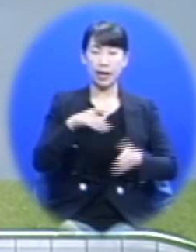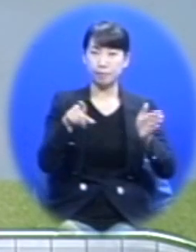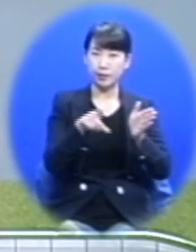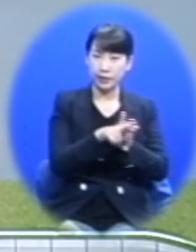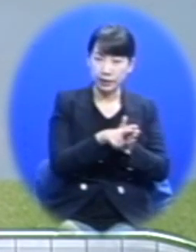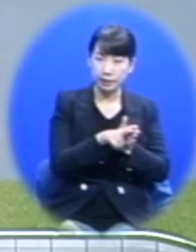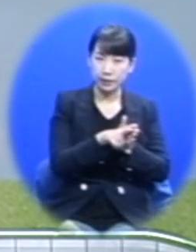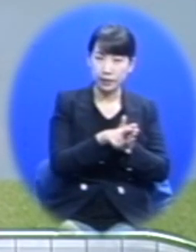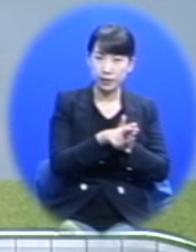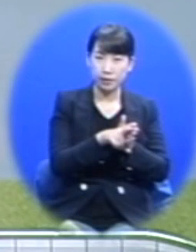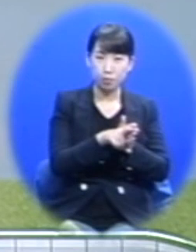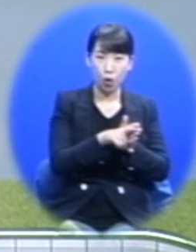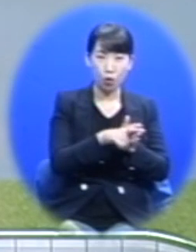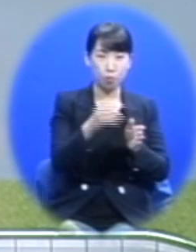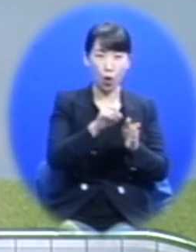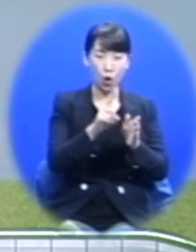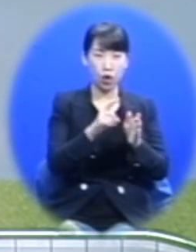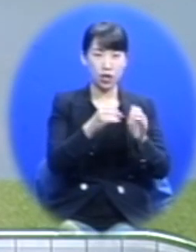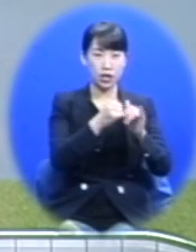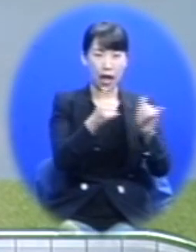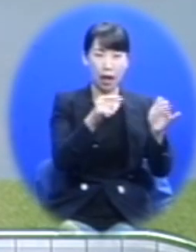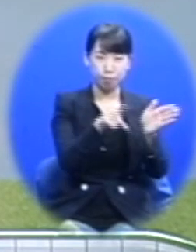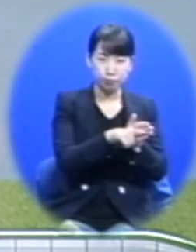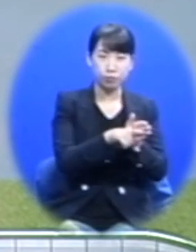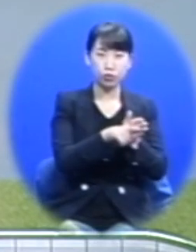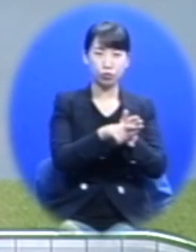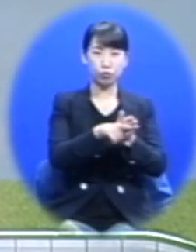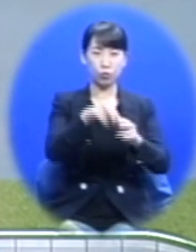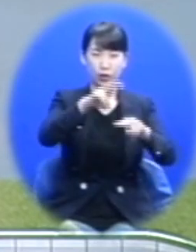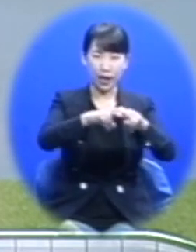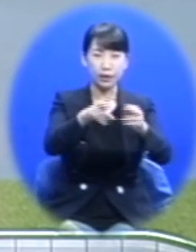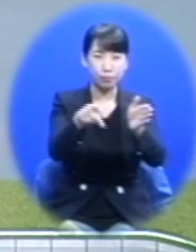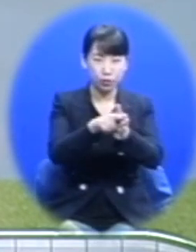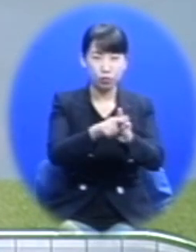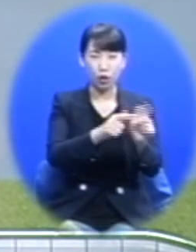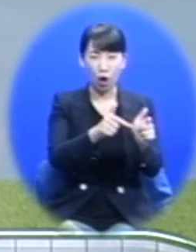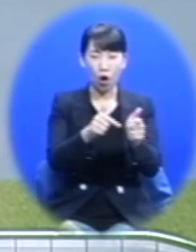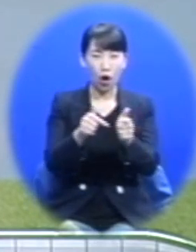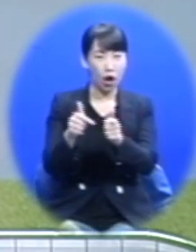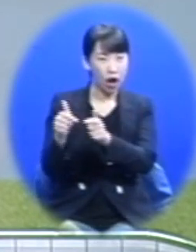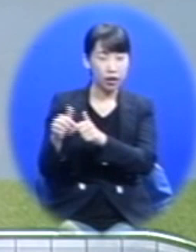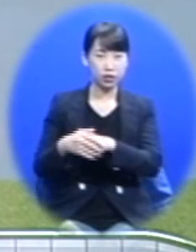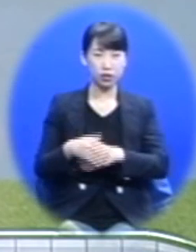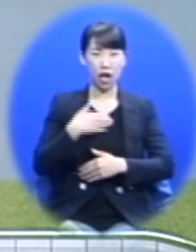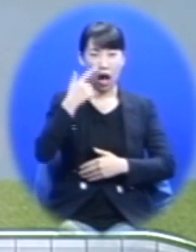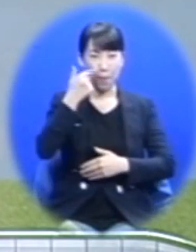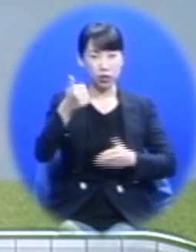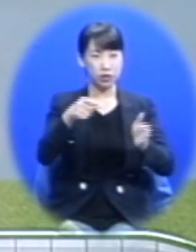다 실제로는 믿어서는 안 되는 것들이었어요. 왕이라는 거, 내가 아버지라는